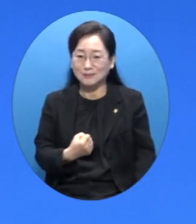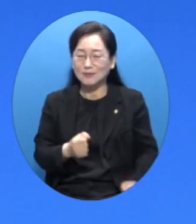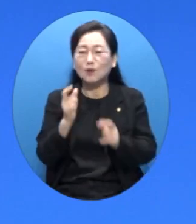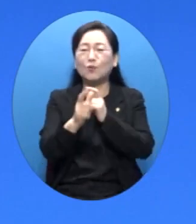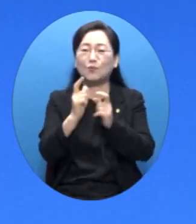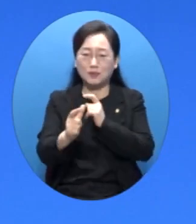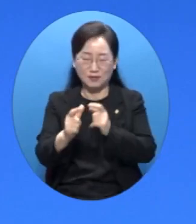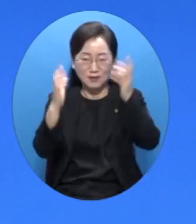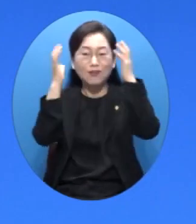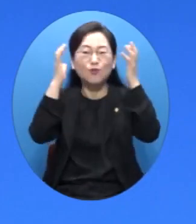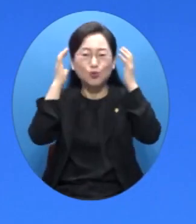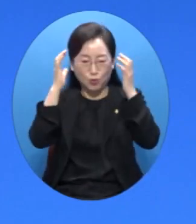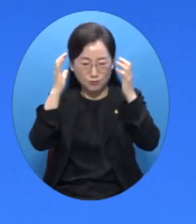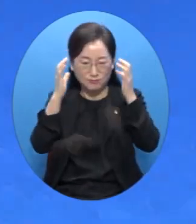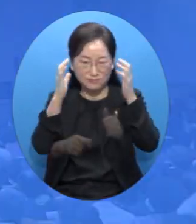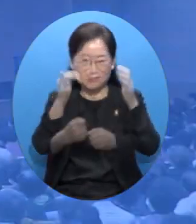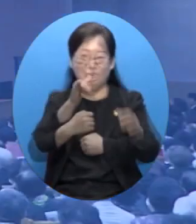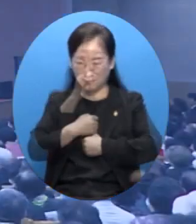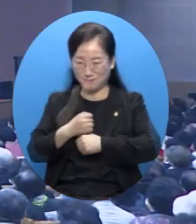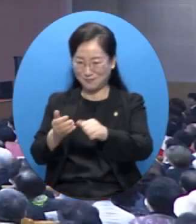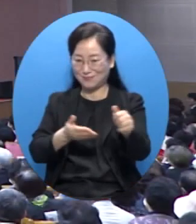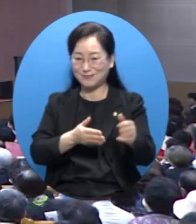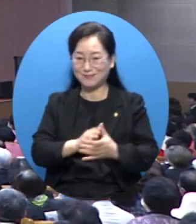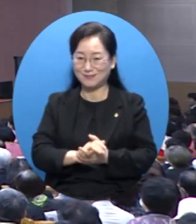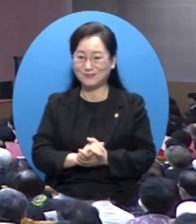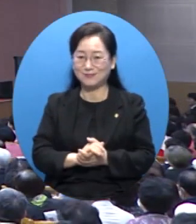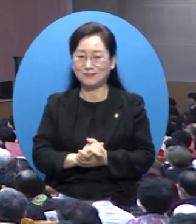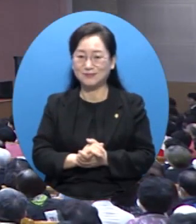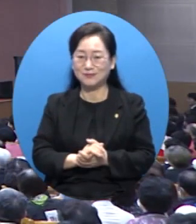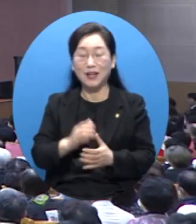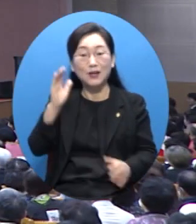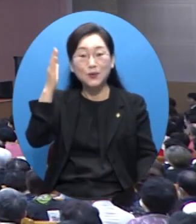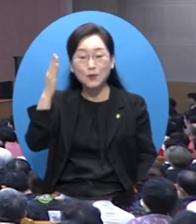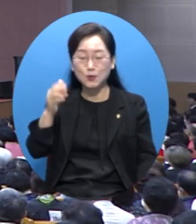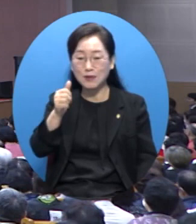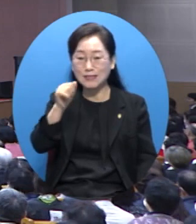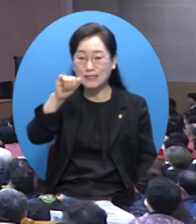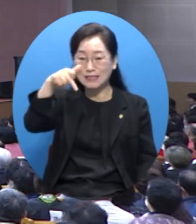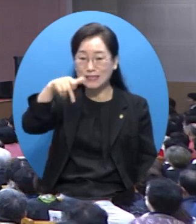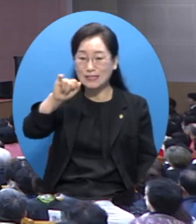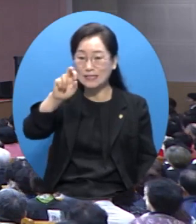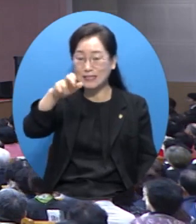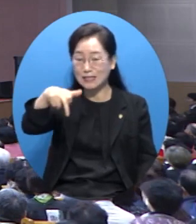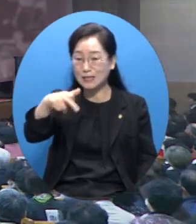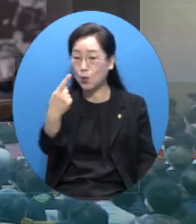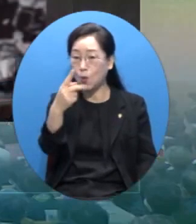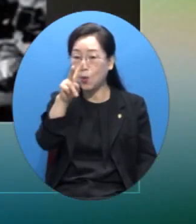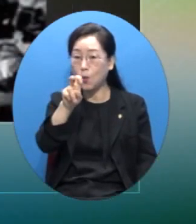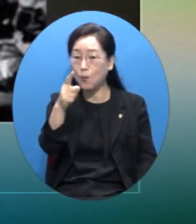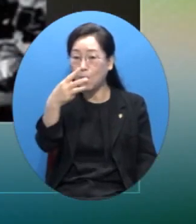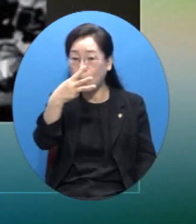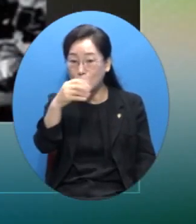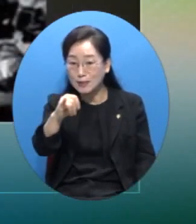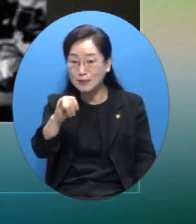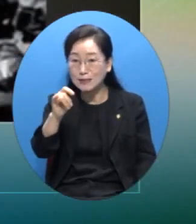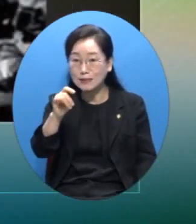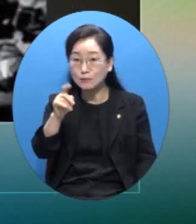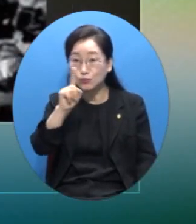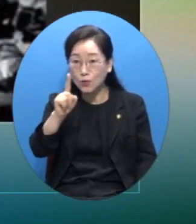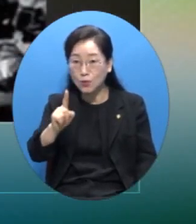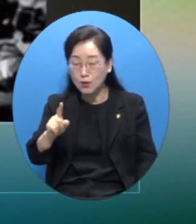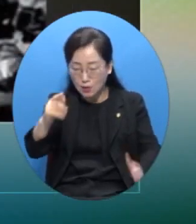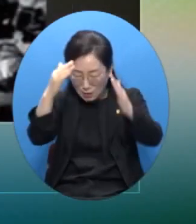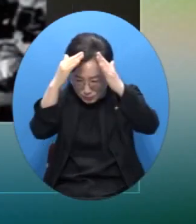고민하며 고통을 겪으며 살아가고 있습니다. 요즘 히키코모리라고 하는 은둔형 외톨이가 주목을 받고